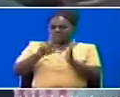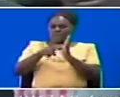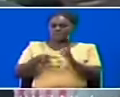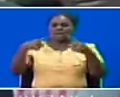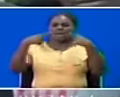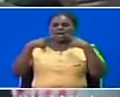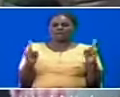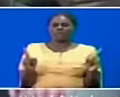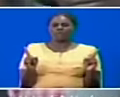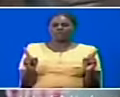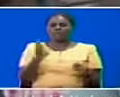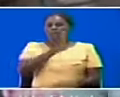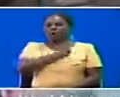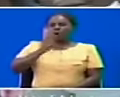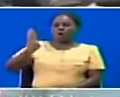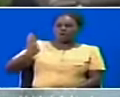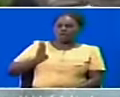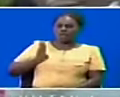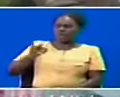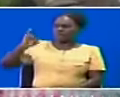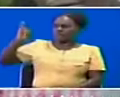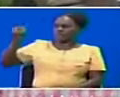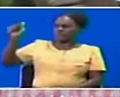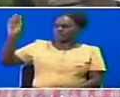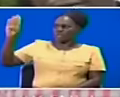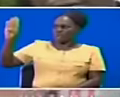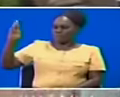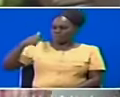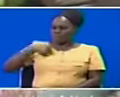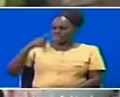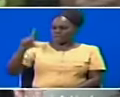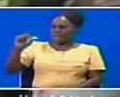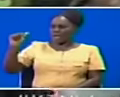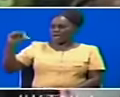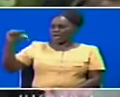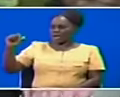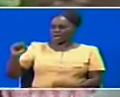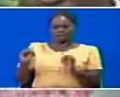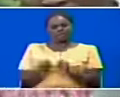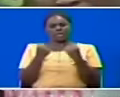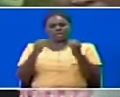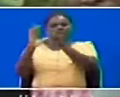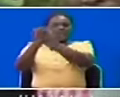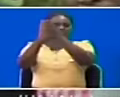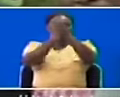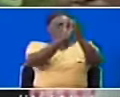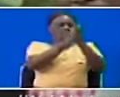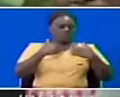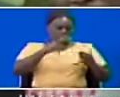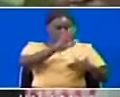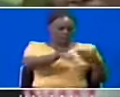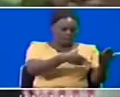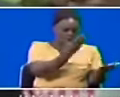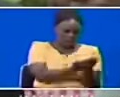tumepatiwa na tribunal ya JAP. Nilipokuja nikapitia kule Langas tukakuja salama nikawasalamia wafuasi wangu tulipofika hapa